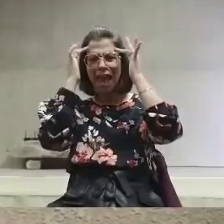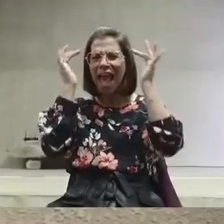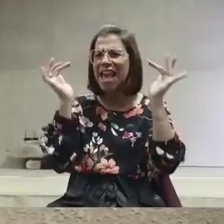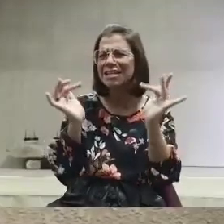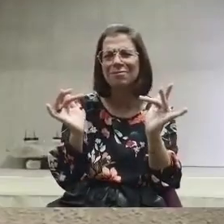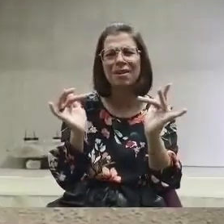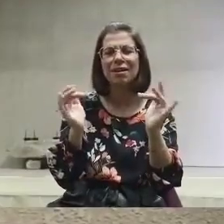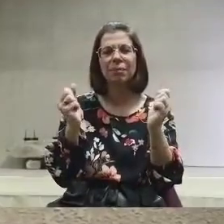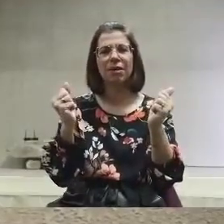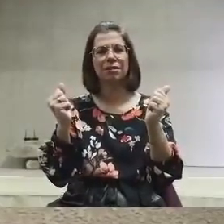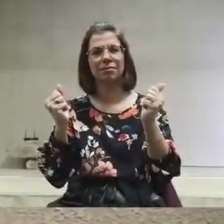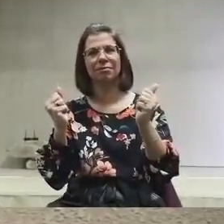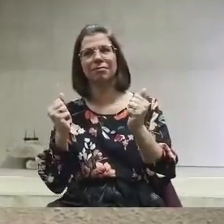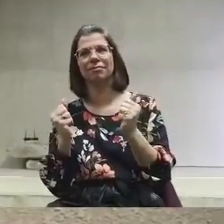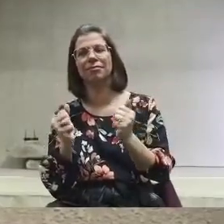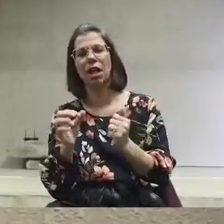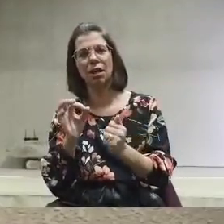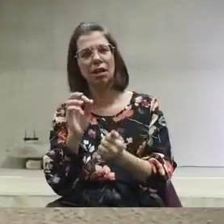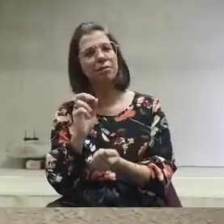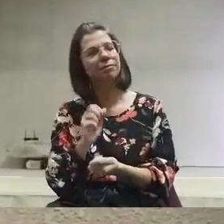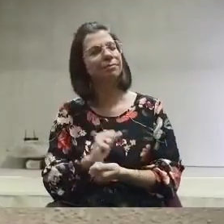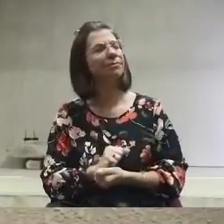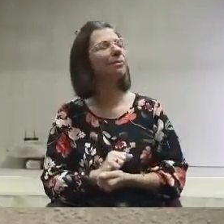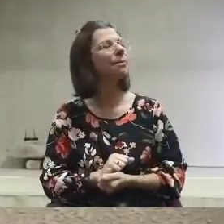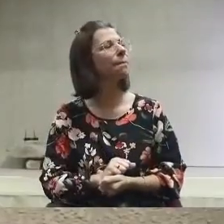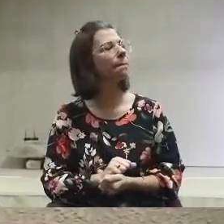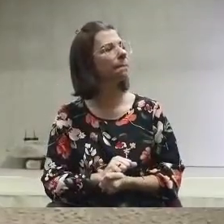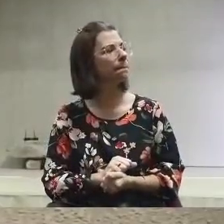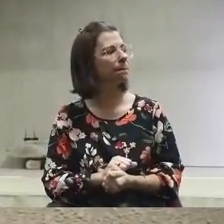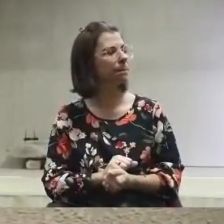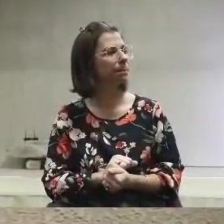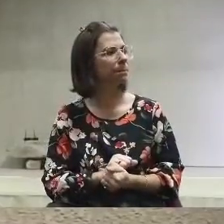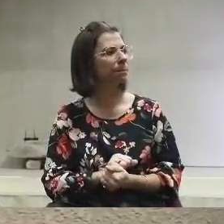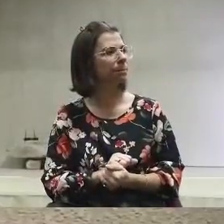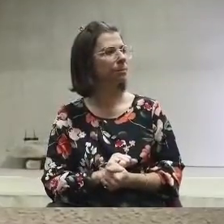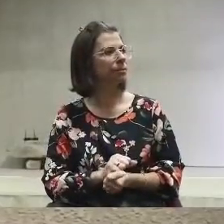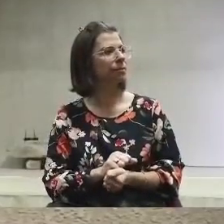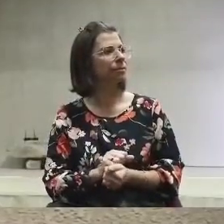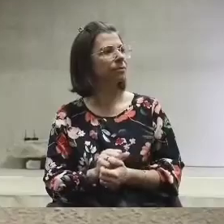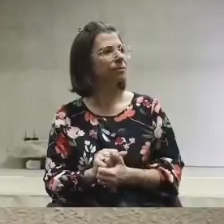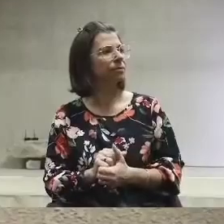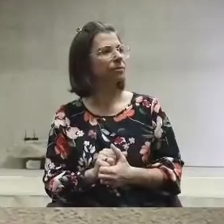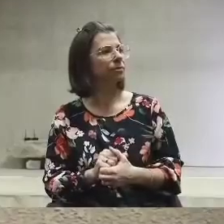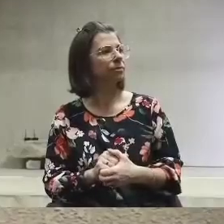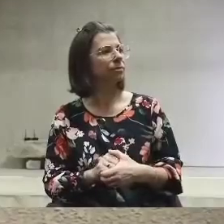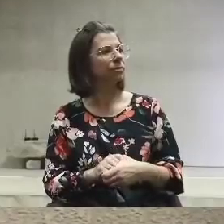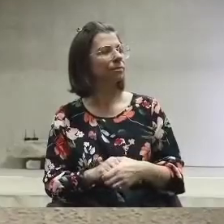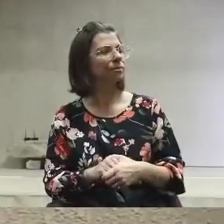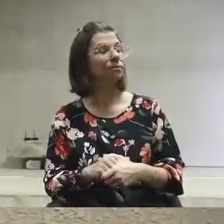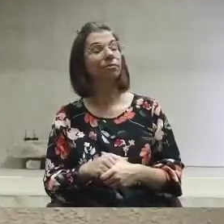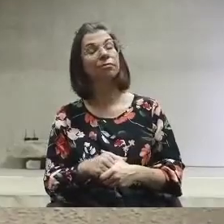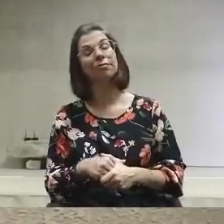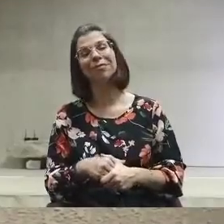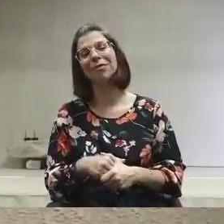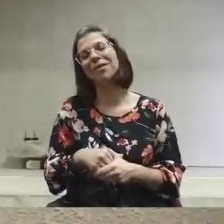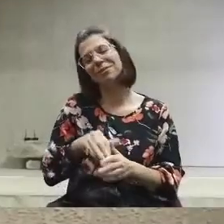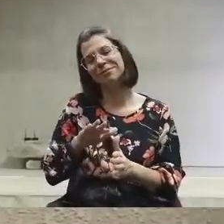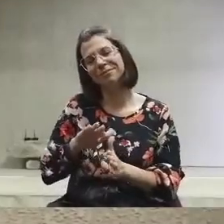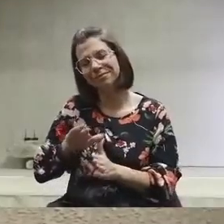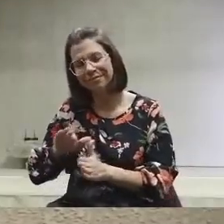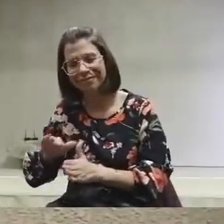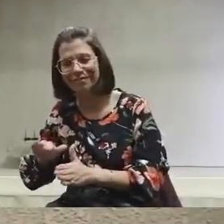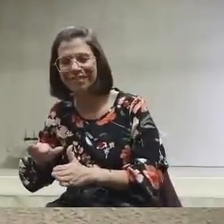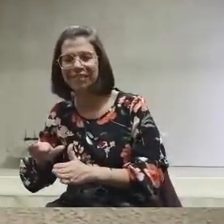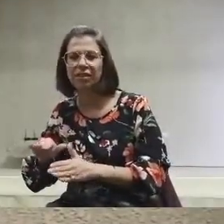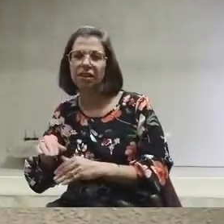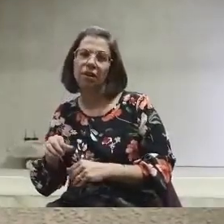les petits même bobos. On aurait même un peu gêné, on serait gêné de dire, voilà, j'ai